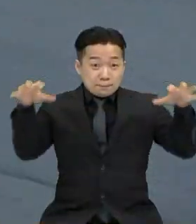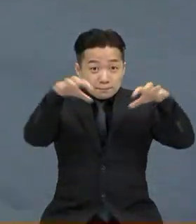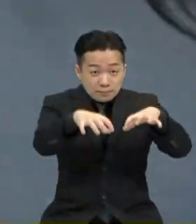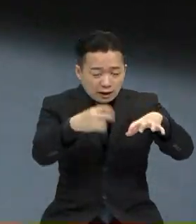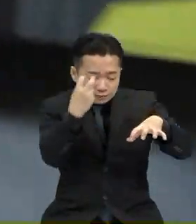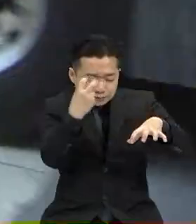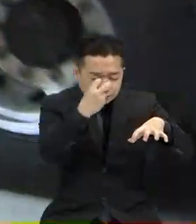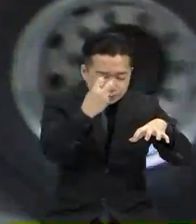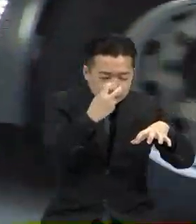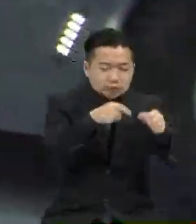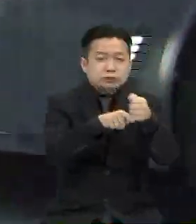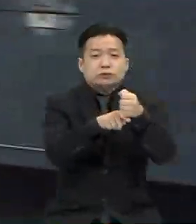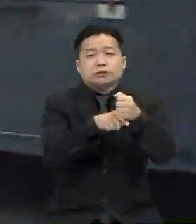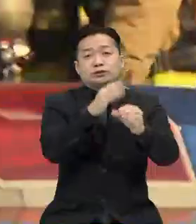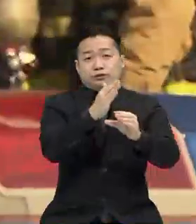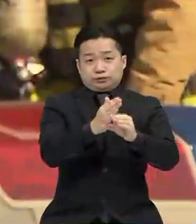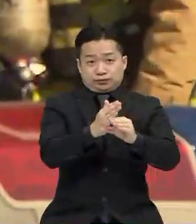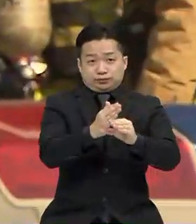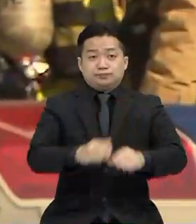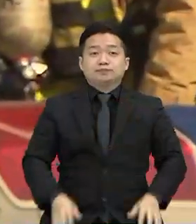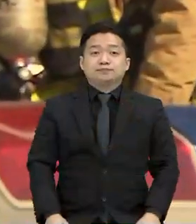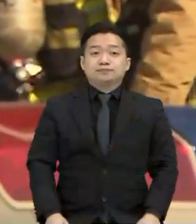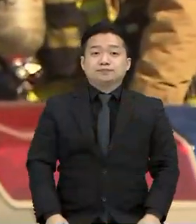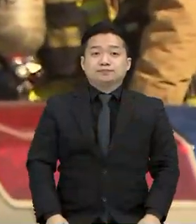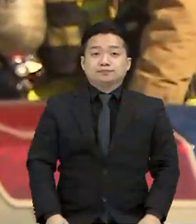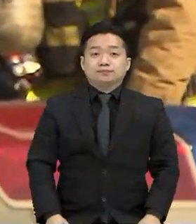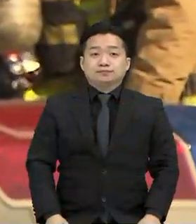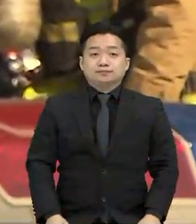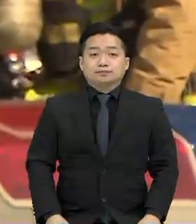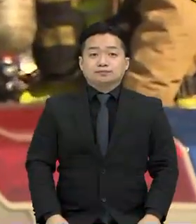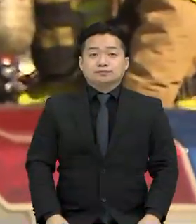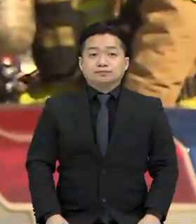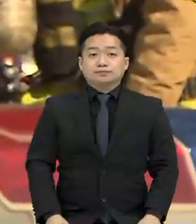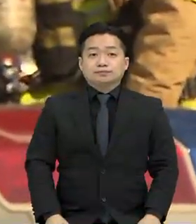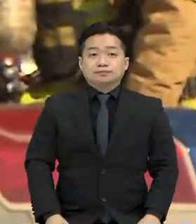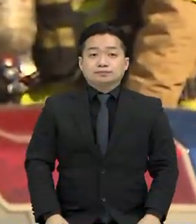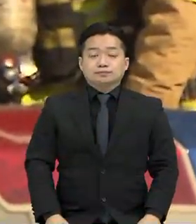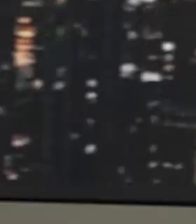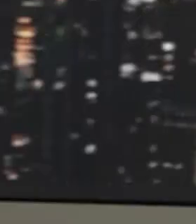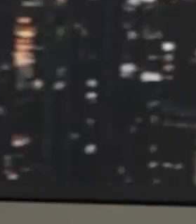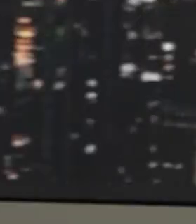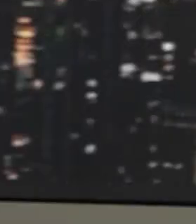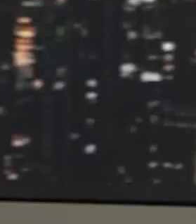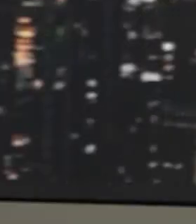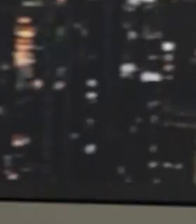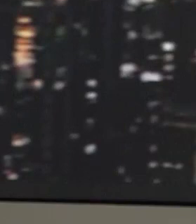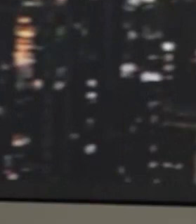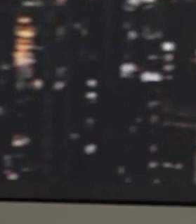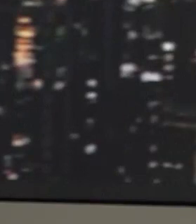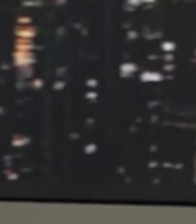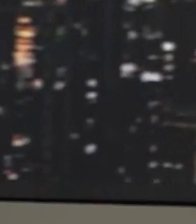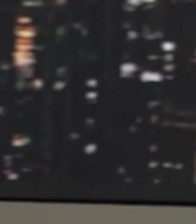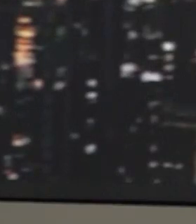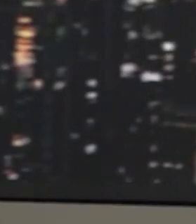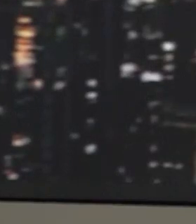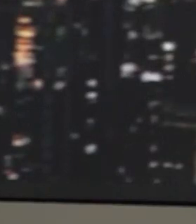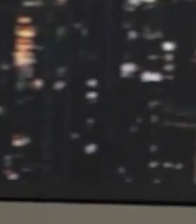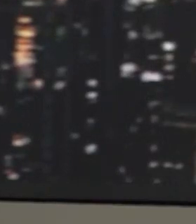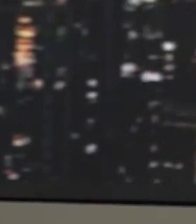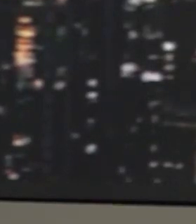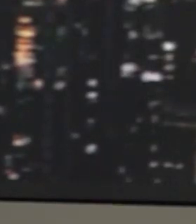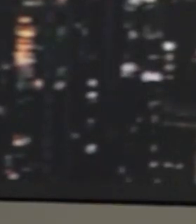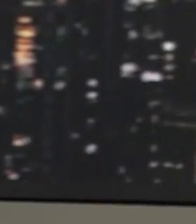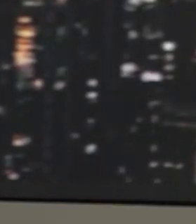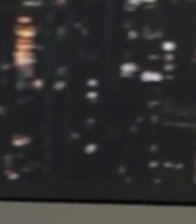사고 원인 조사를 진행하고 있습니다. SBS 정반석입니다. 네, 안녕하십니까. 김현우입니다. 더 많은 뉴스와